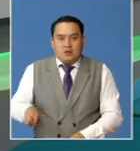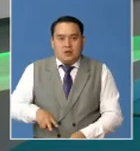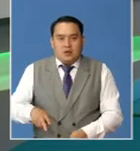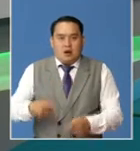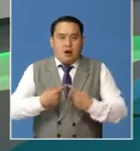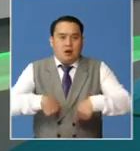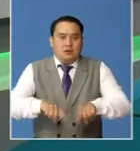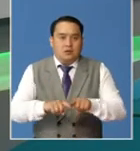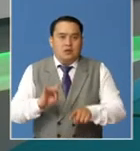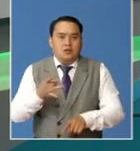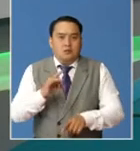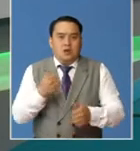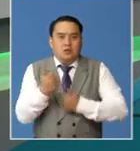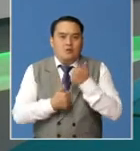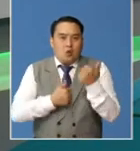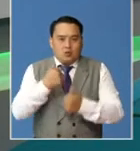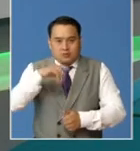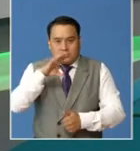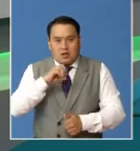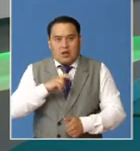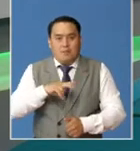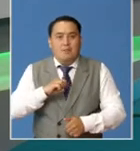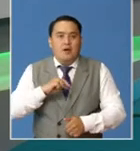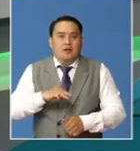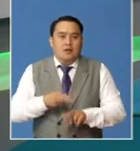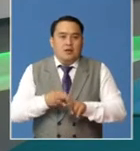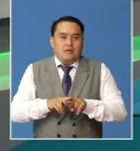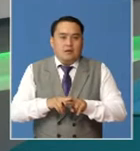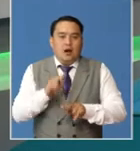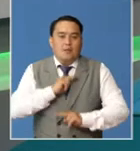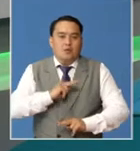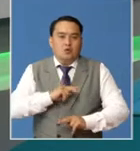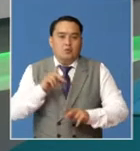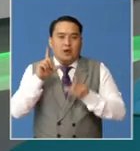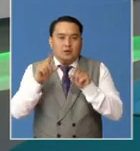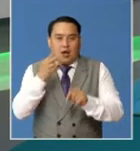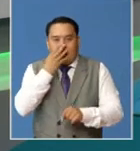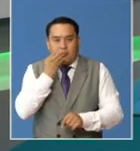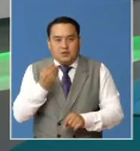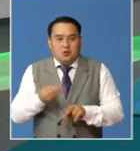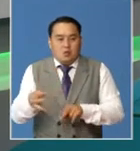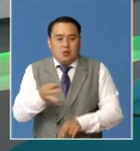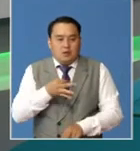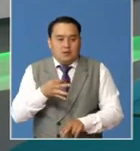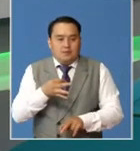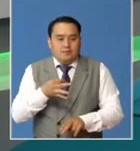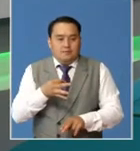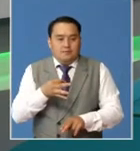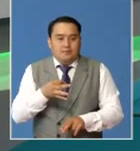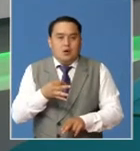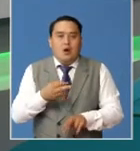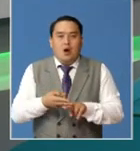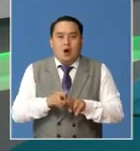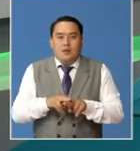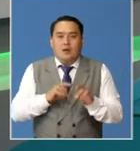управляющий директор по организации республиканских конкурсов Салтанат Абдыкаримова в ходе рабочей поездки в Алматинскую область. Кроме